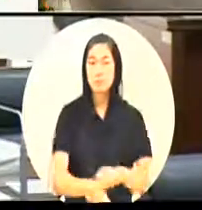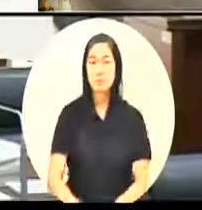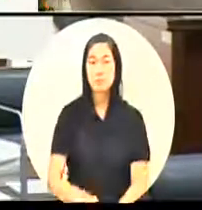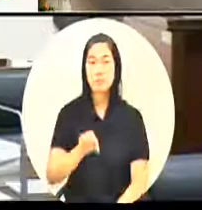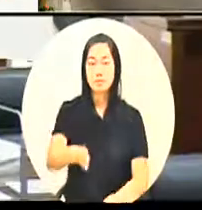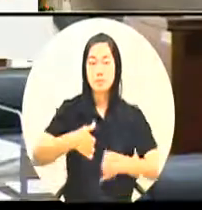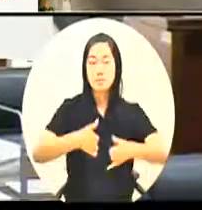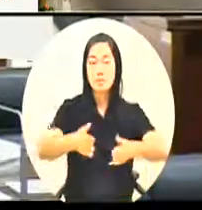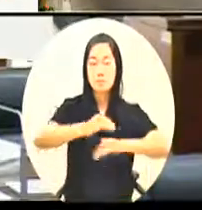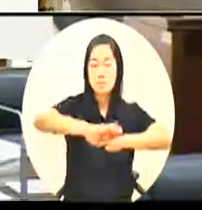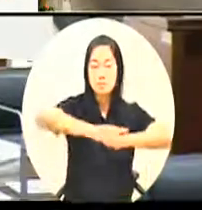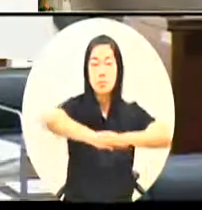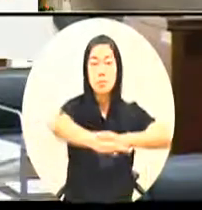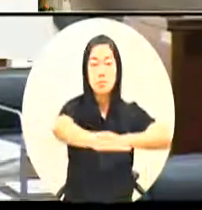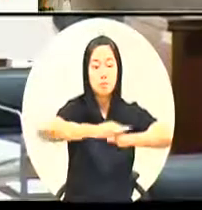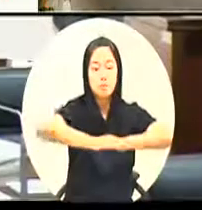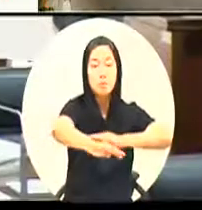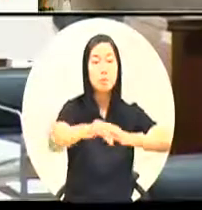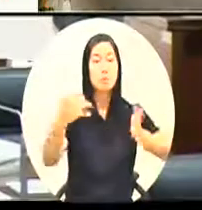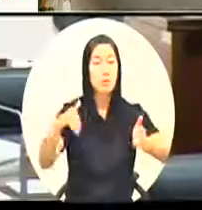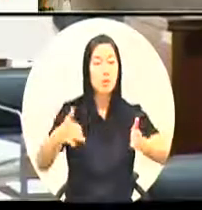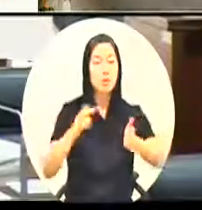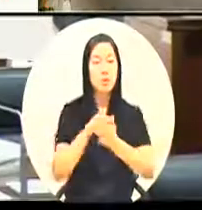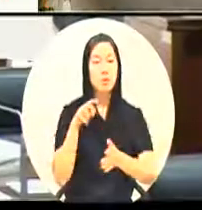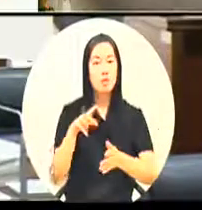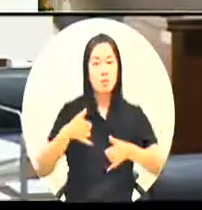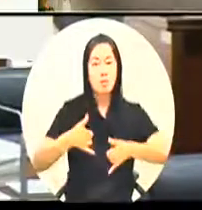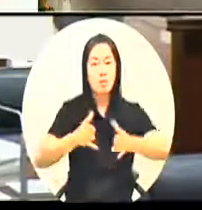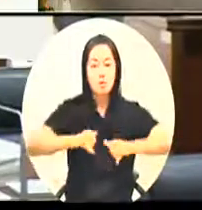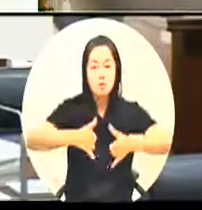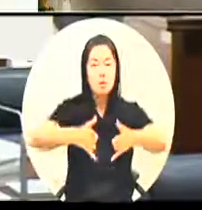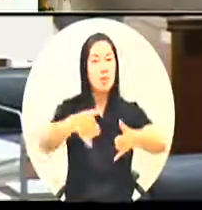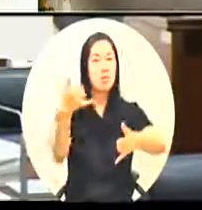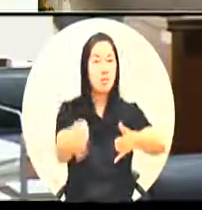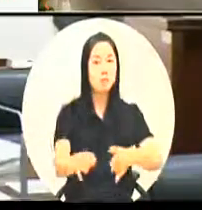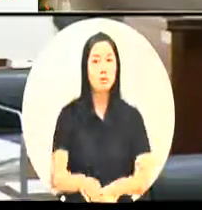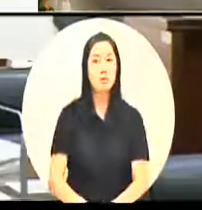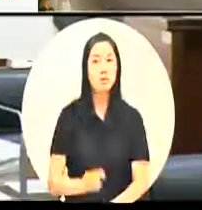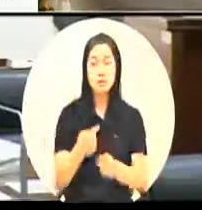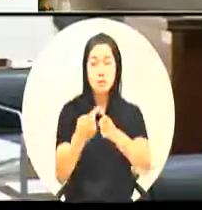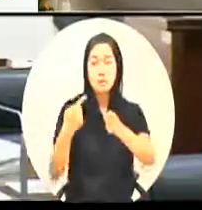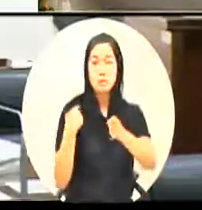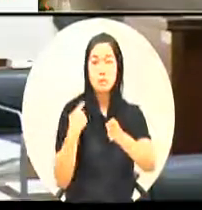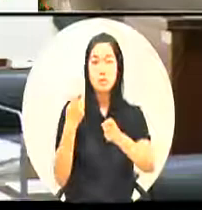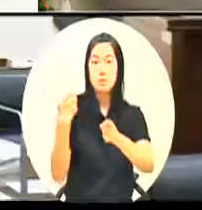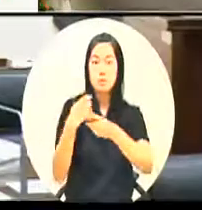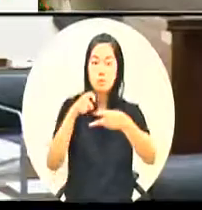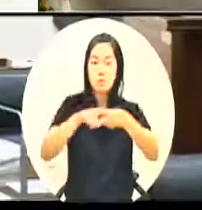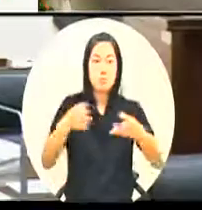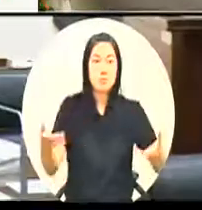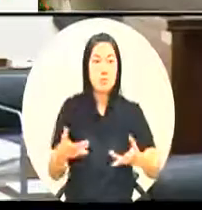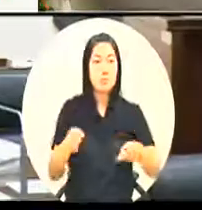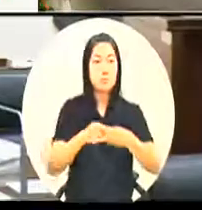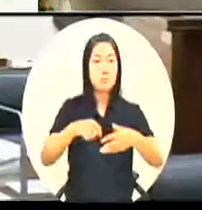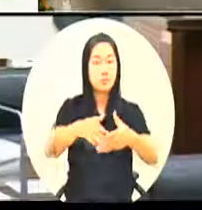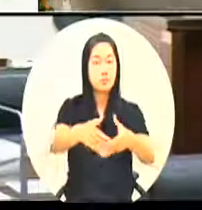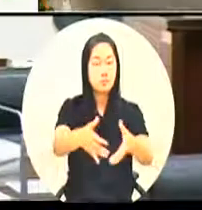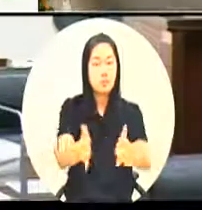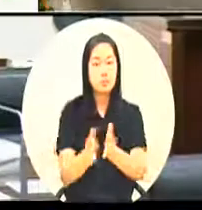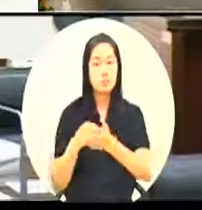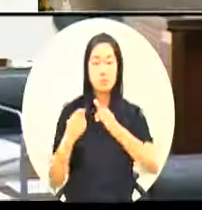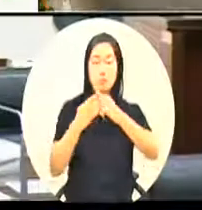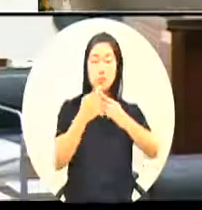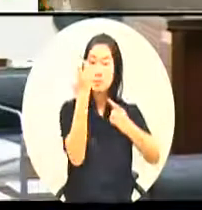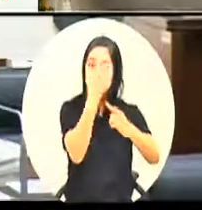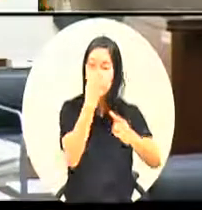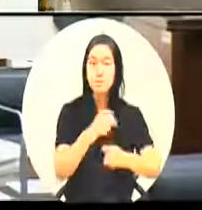以前，我告诉你，我想我们去年底，我们公务小组去会勘所有